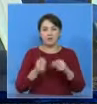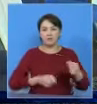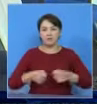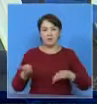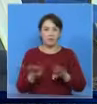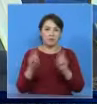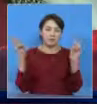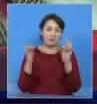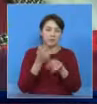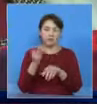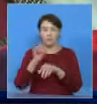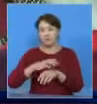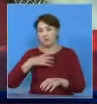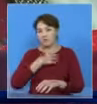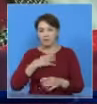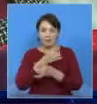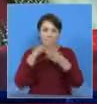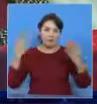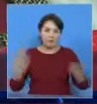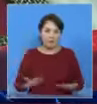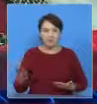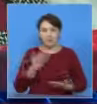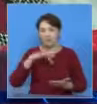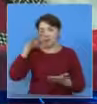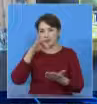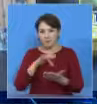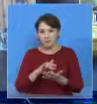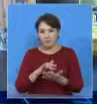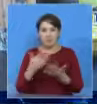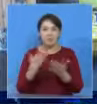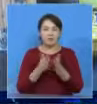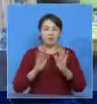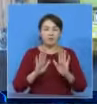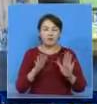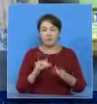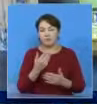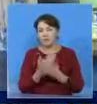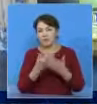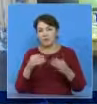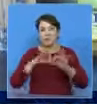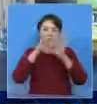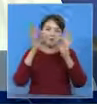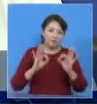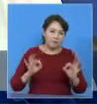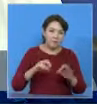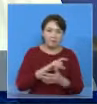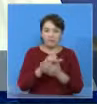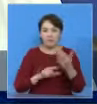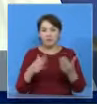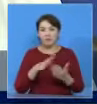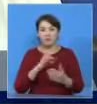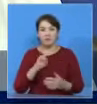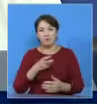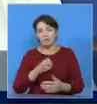такие встречи очень важны для культурной жизни нашего города ведь это не только пропаганда творчество поэтов но еще и своего рода